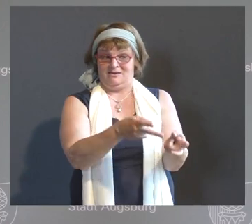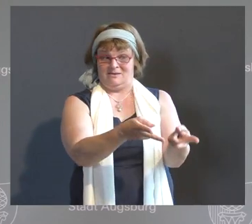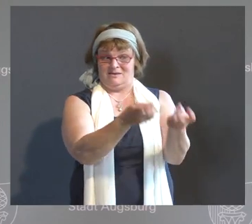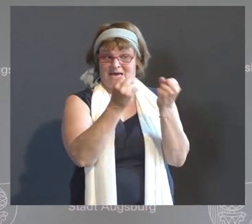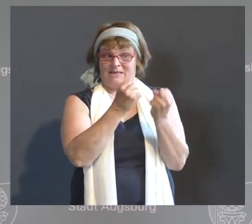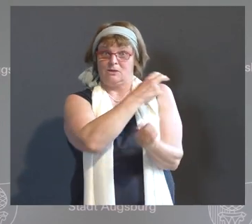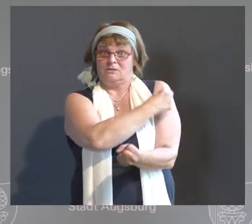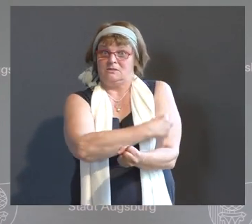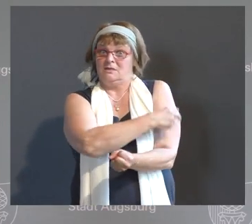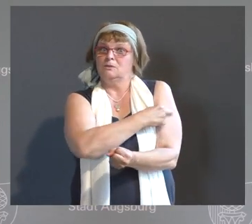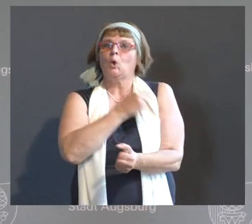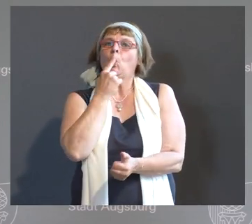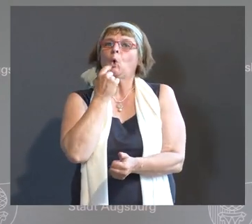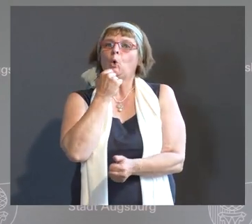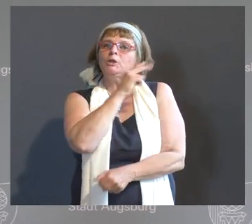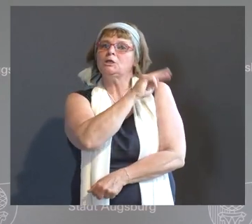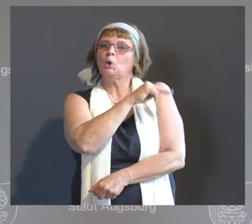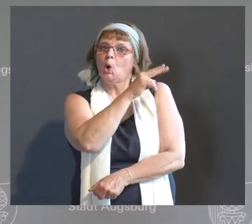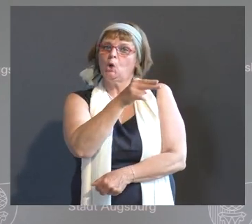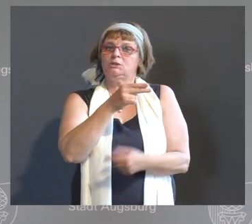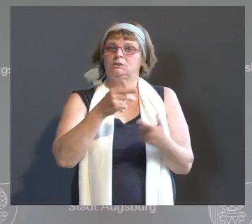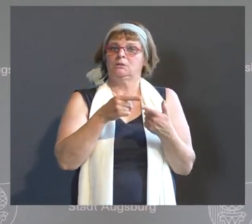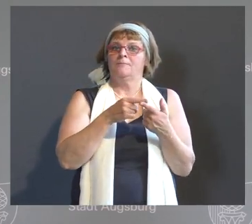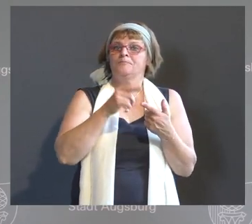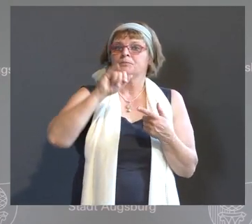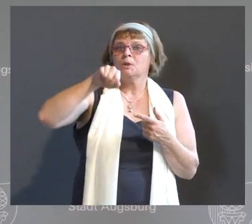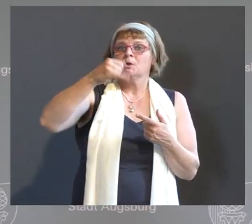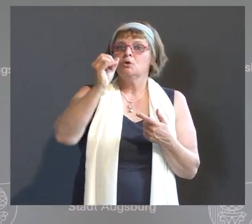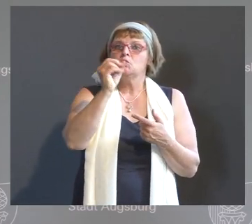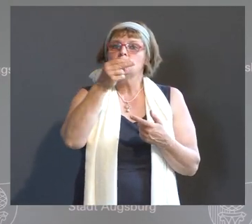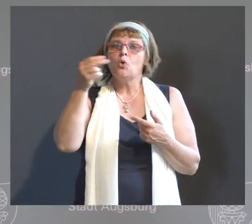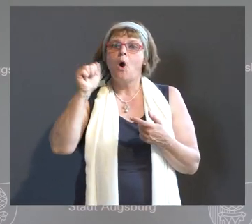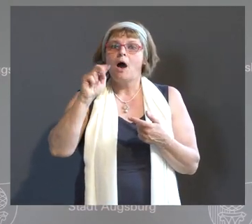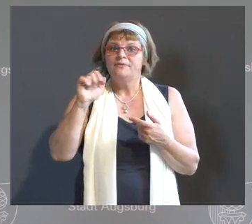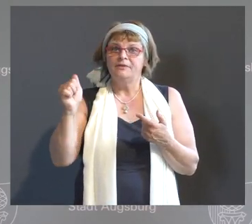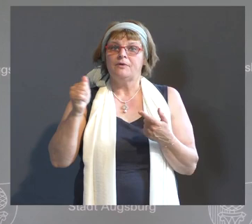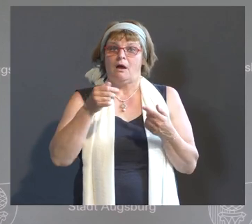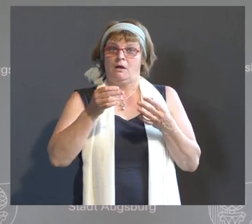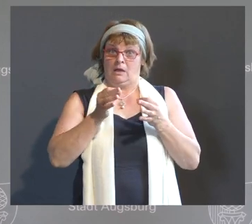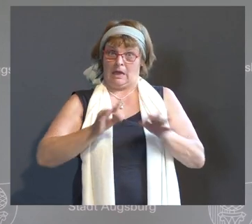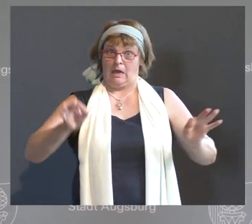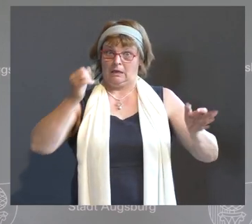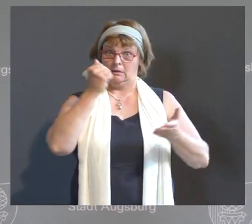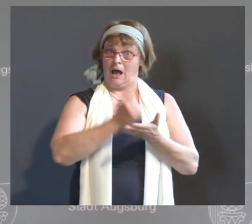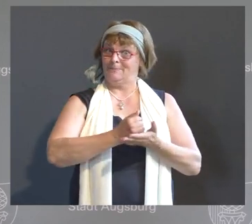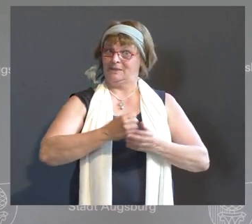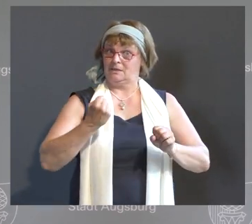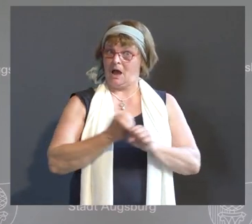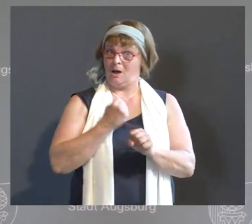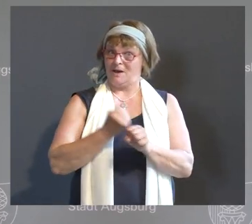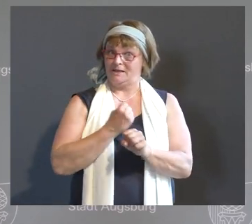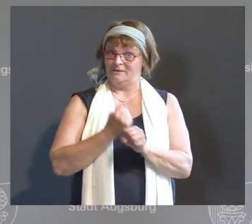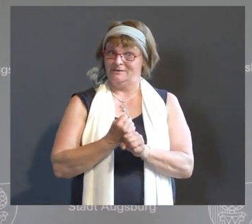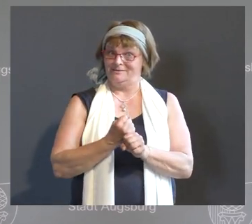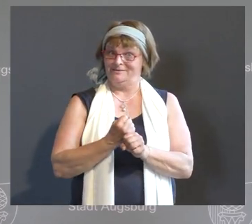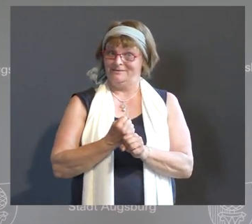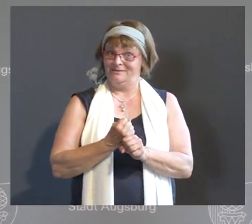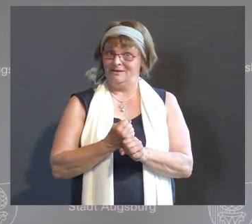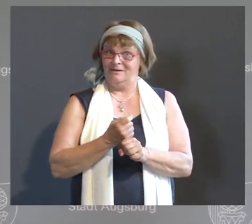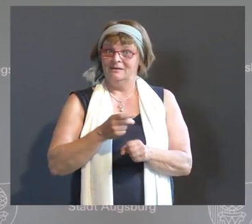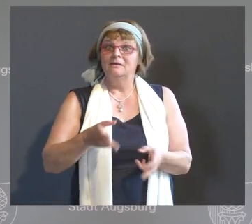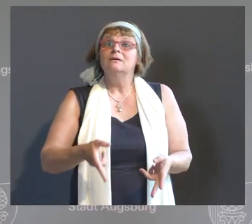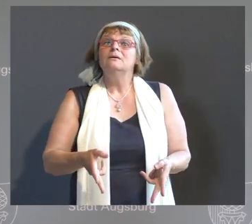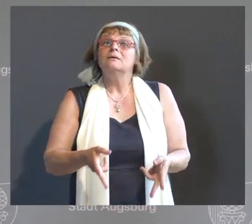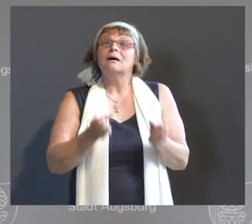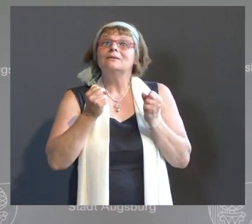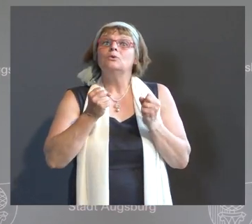Rotes Kreuz, Johanniter, auch die Bäuerle-Ambulanz, das sind auch zum großen Teil die Ehrenamtlichen. Das sind Ehrenamtliche, die in ihrer